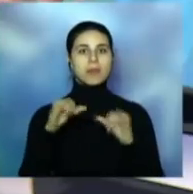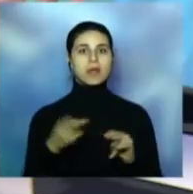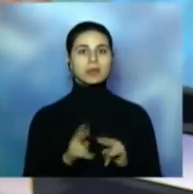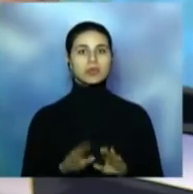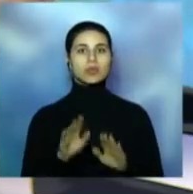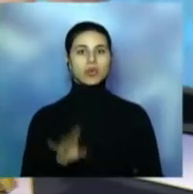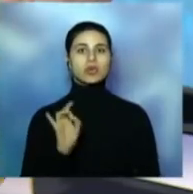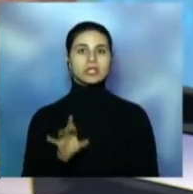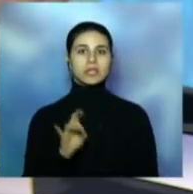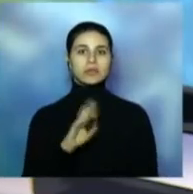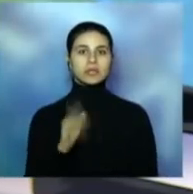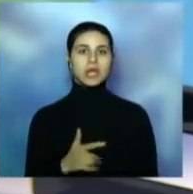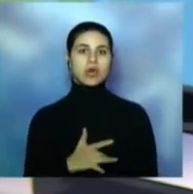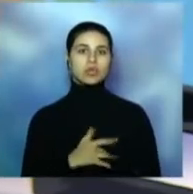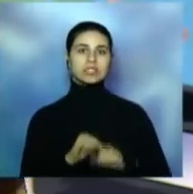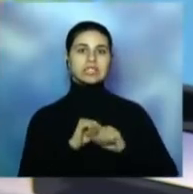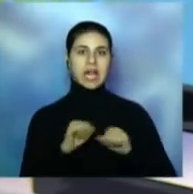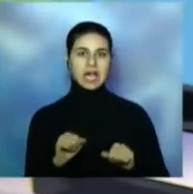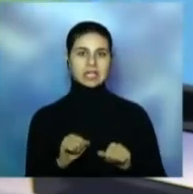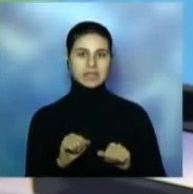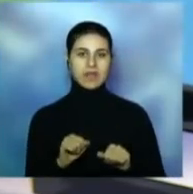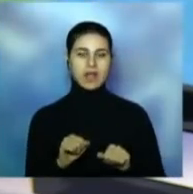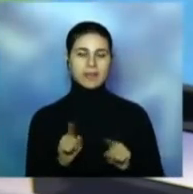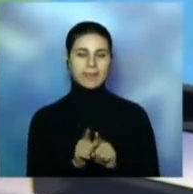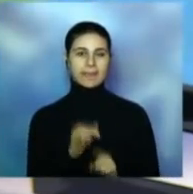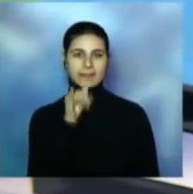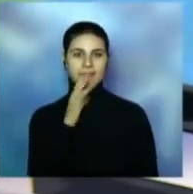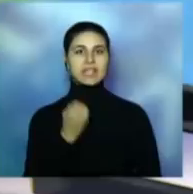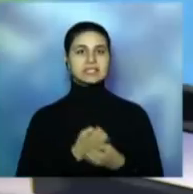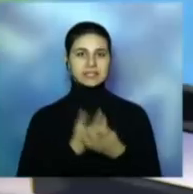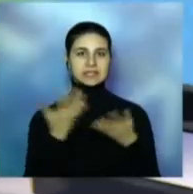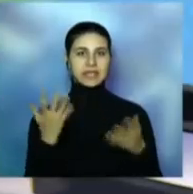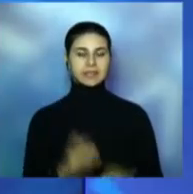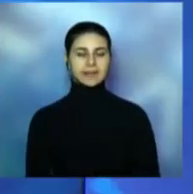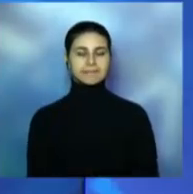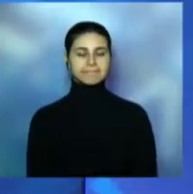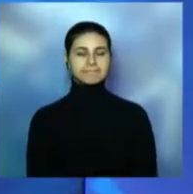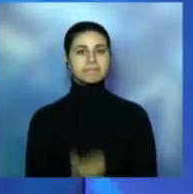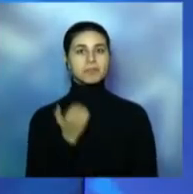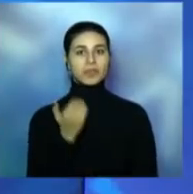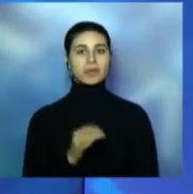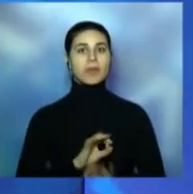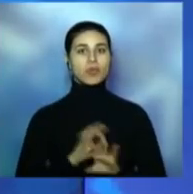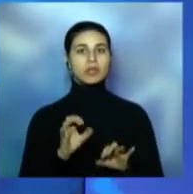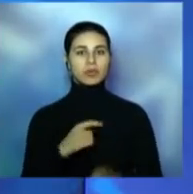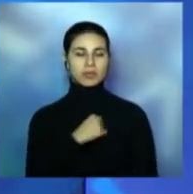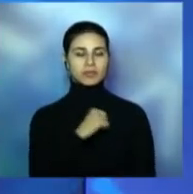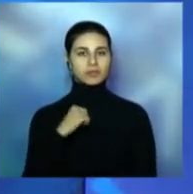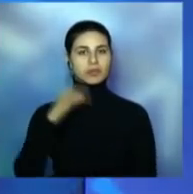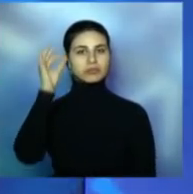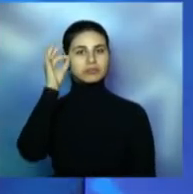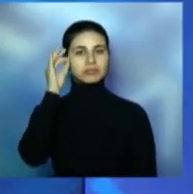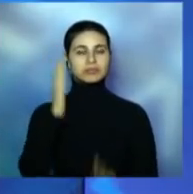მხოლოდ ტკივილის და გულის გახეთქვის ფასი სად შემოდის ჩვენში სინათლე. ნათია, თქვენმა მონათხრობმა გამახსენა